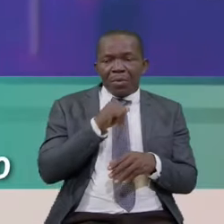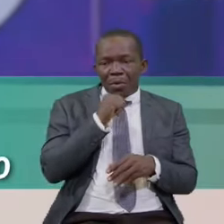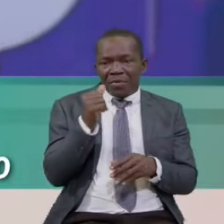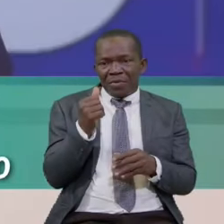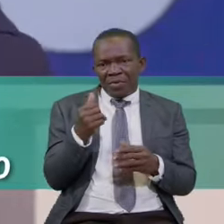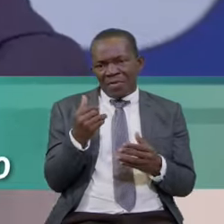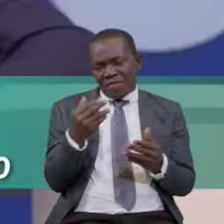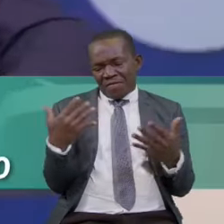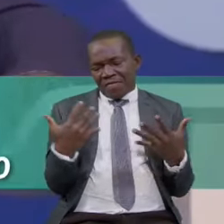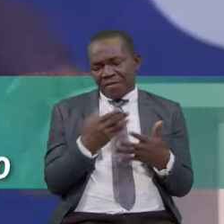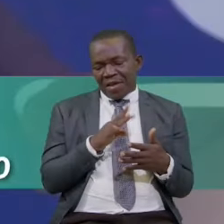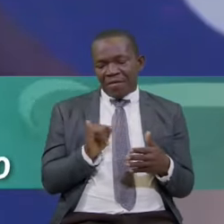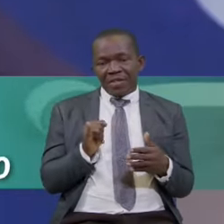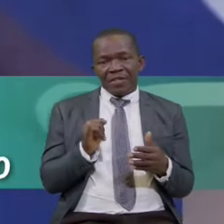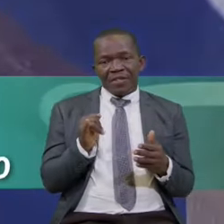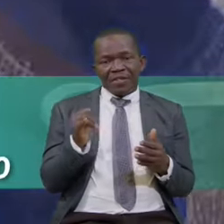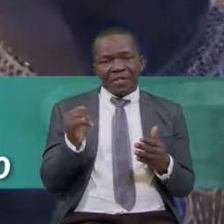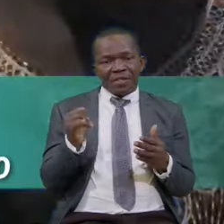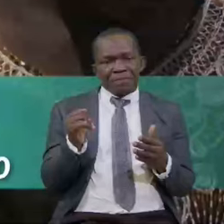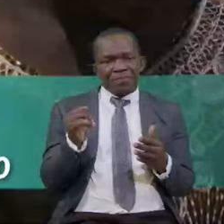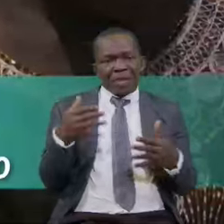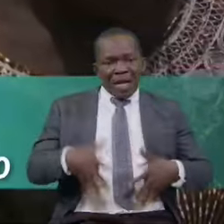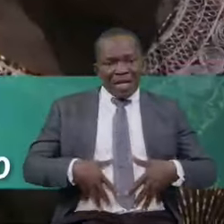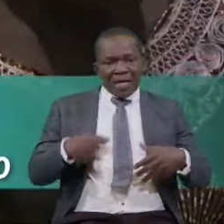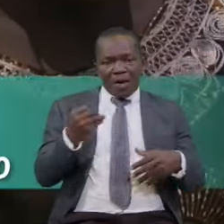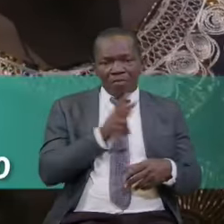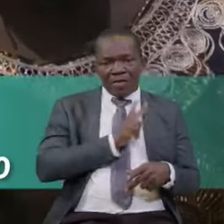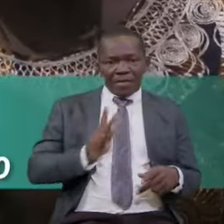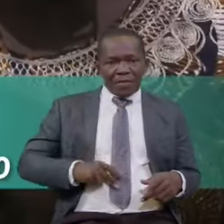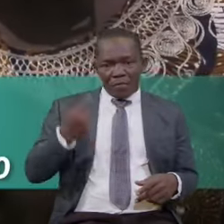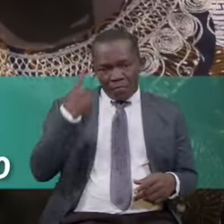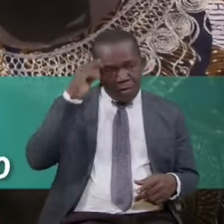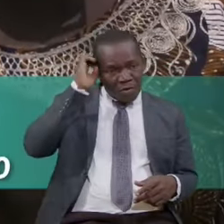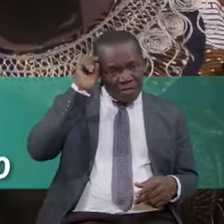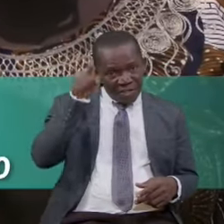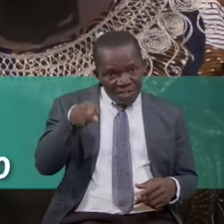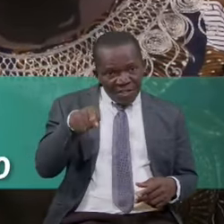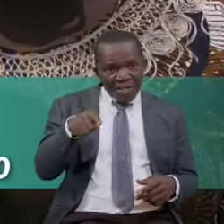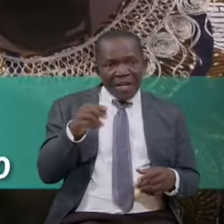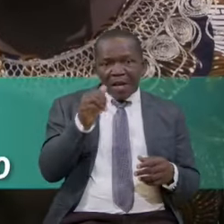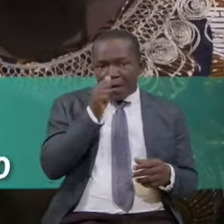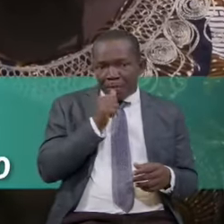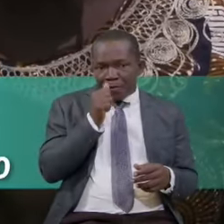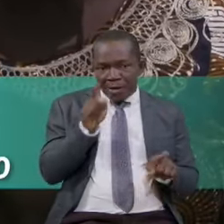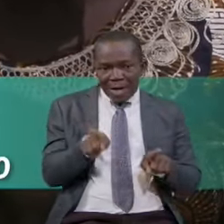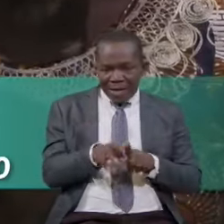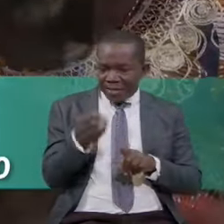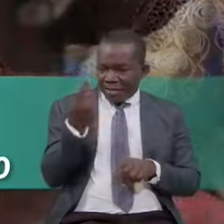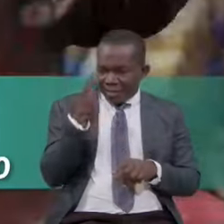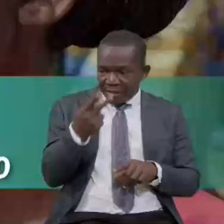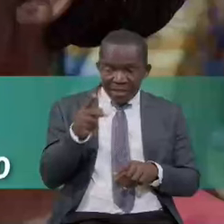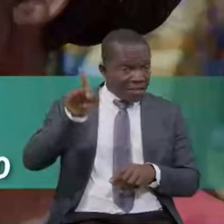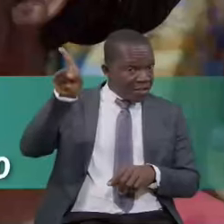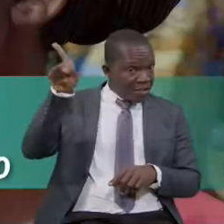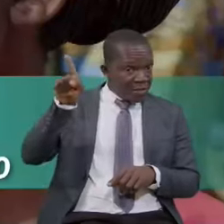comme voyant celui dites-moi celui qui est invisible quand il était en